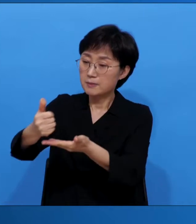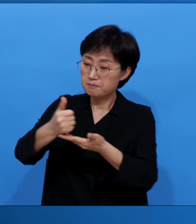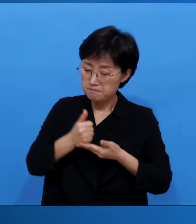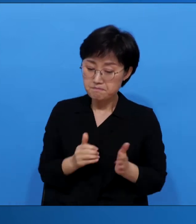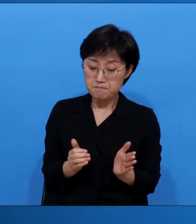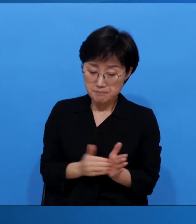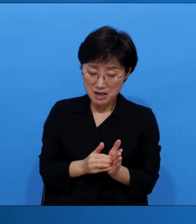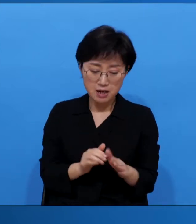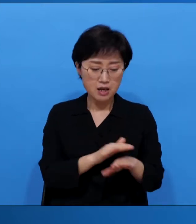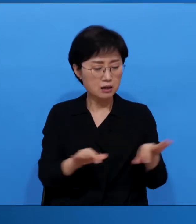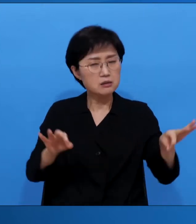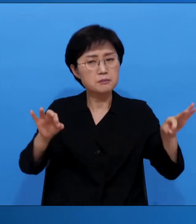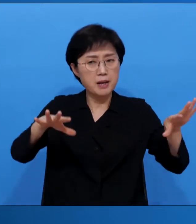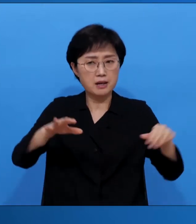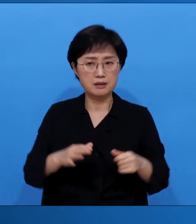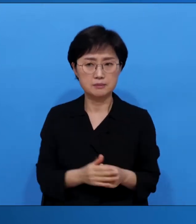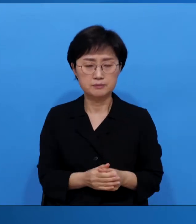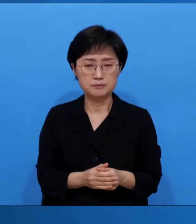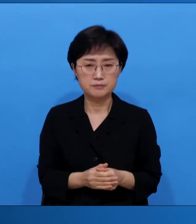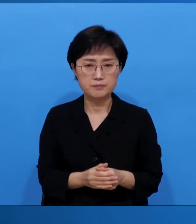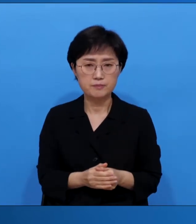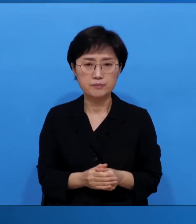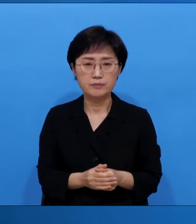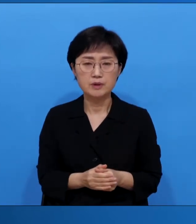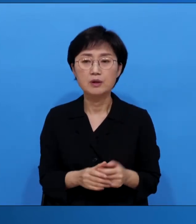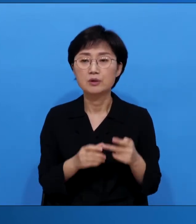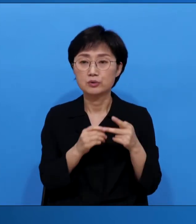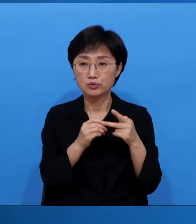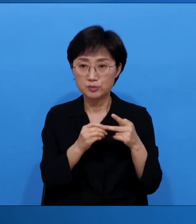task. 두 번째입니다. Second thing,